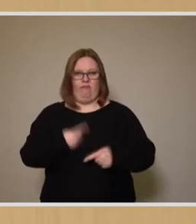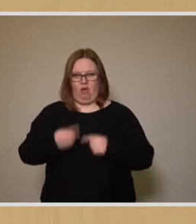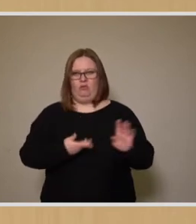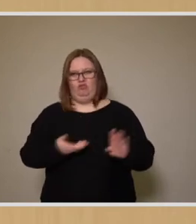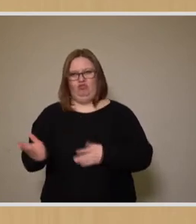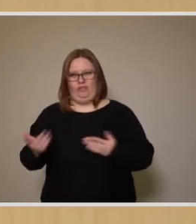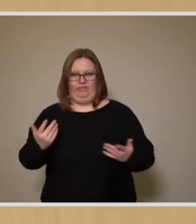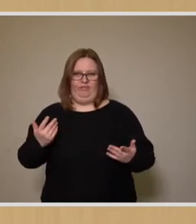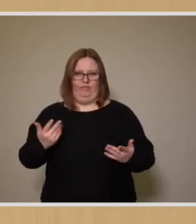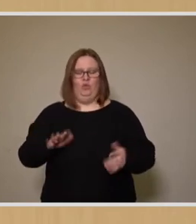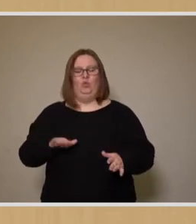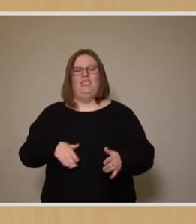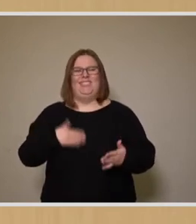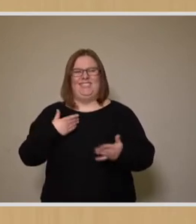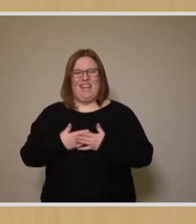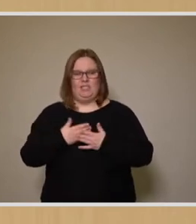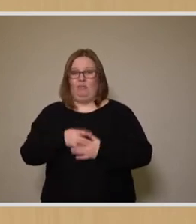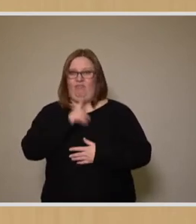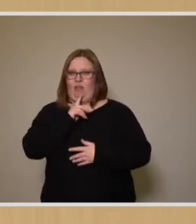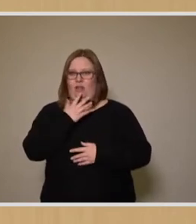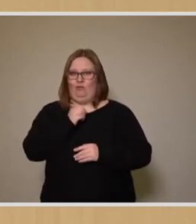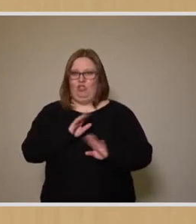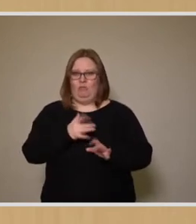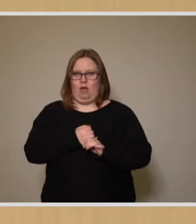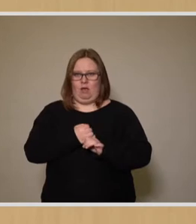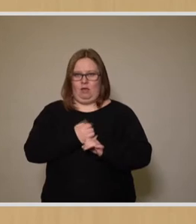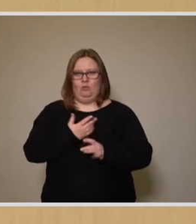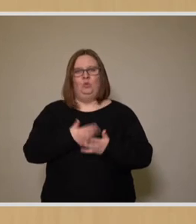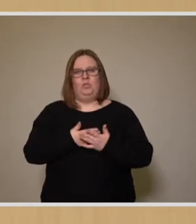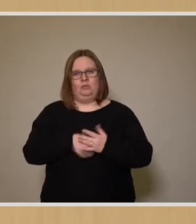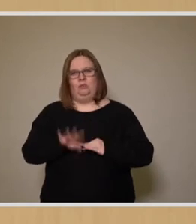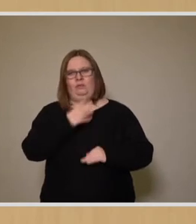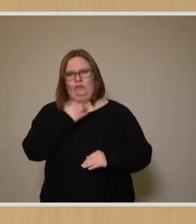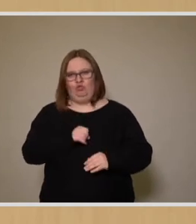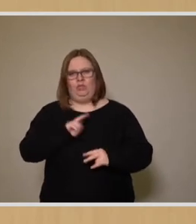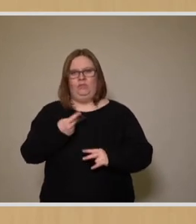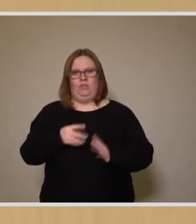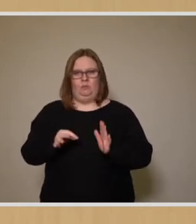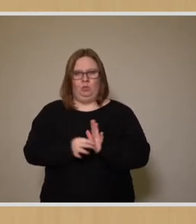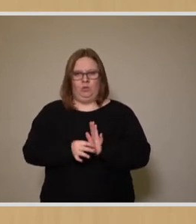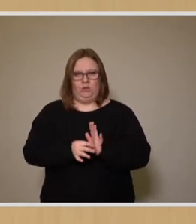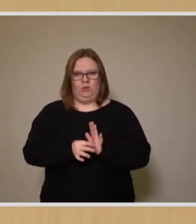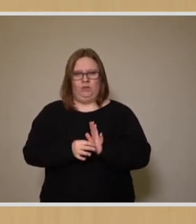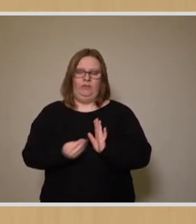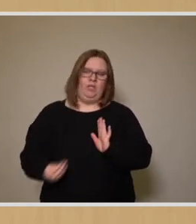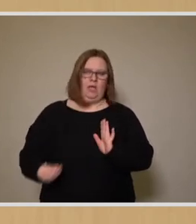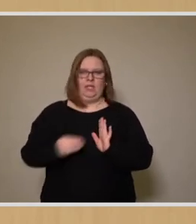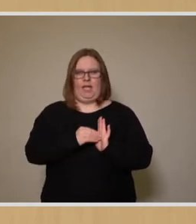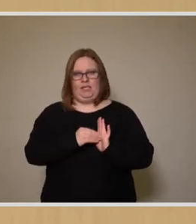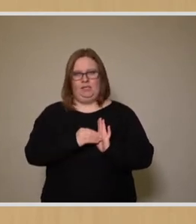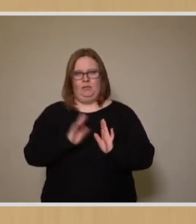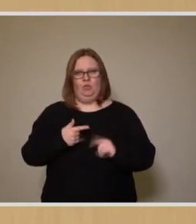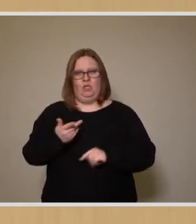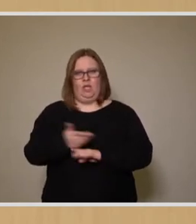führen würde. Und genau diesen Fehler wollen wir nicht machen und genau deswegen wollen wir in dem zweiten Punkt ergänzen, dass